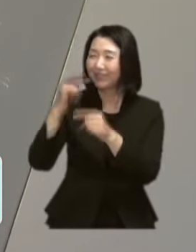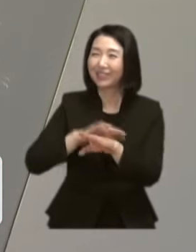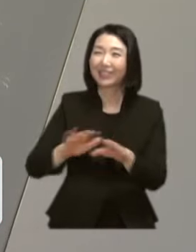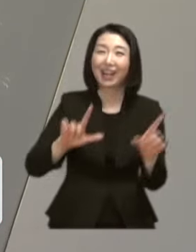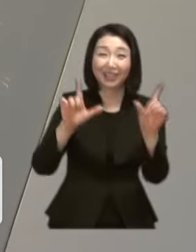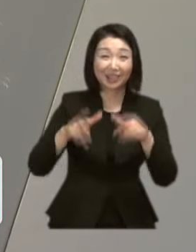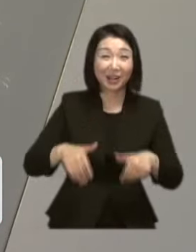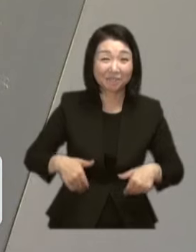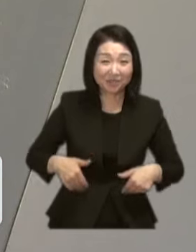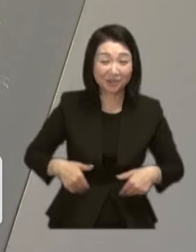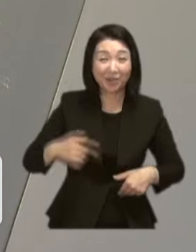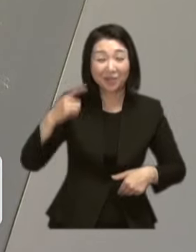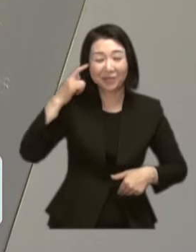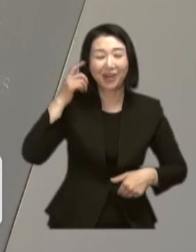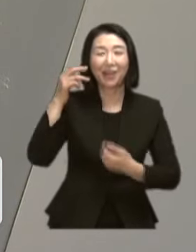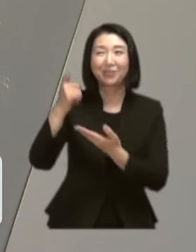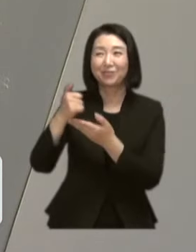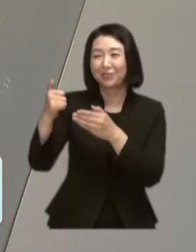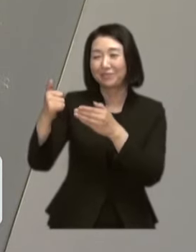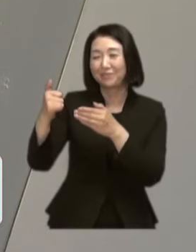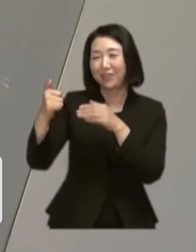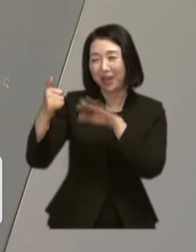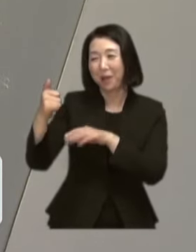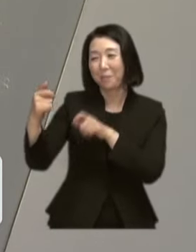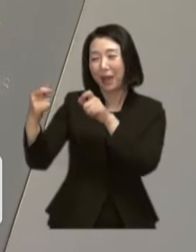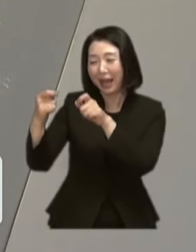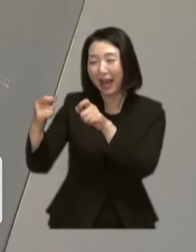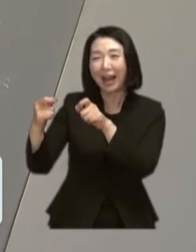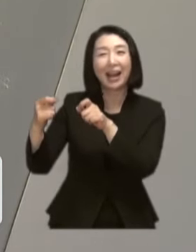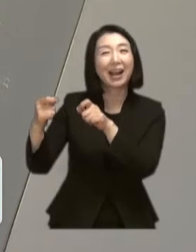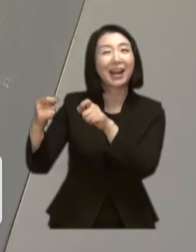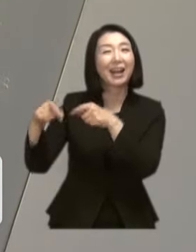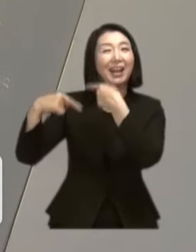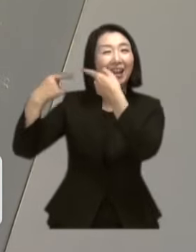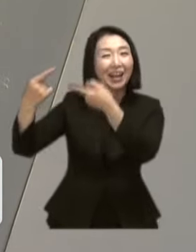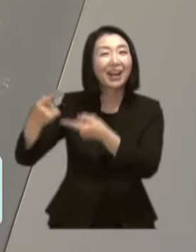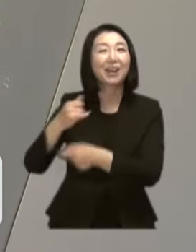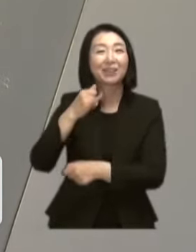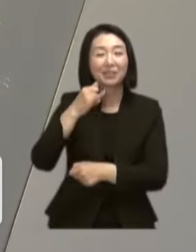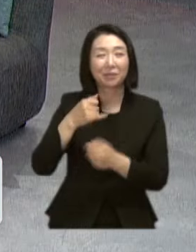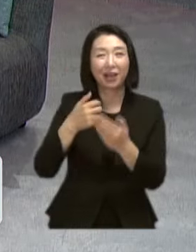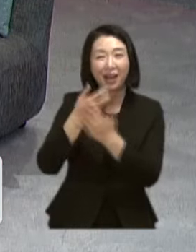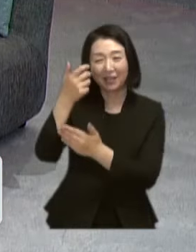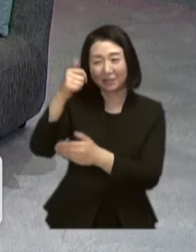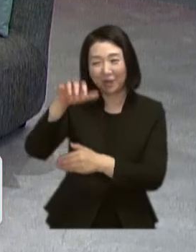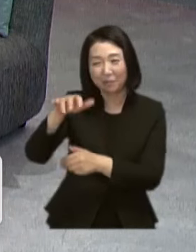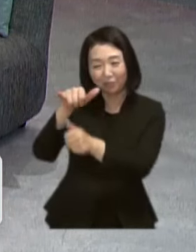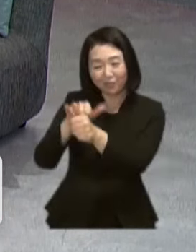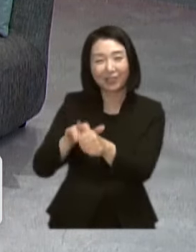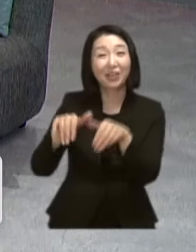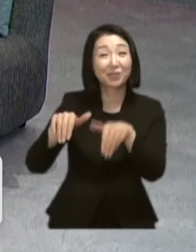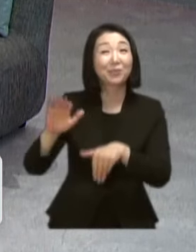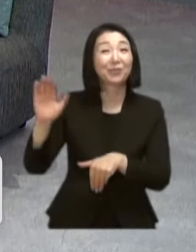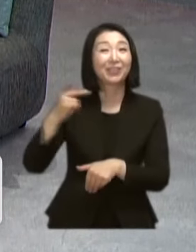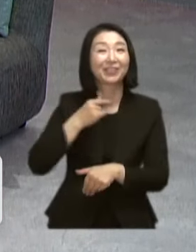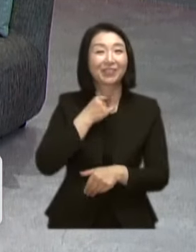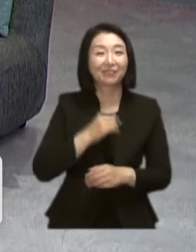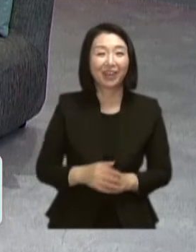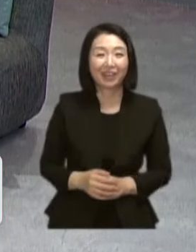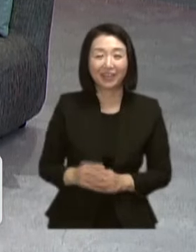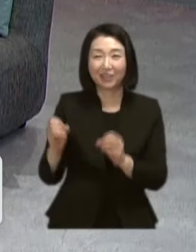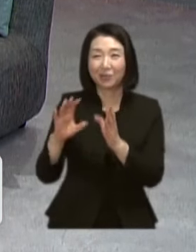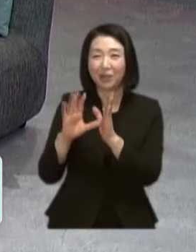때문에, 그래서 그 기도 제목이 저는 저희가 하나님 앞에 충성된 종들이 되었으면 좋겠습니다. 네. 네. 아, 오늘 너무 이렇게 이야기 나눈